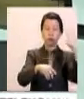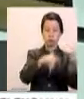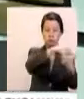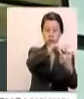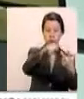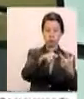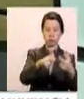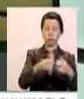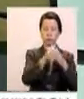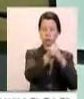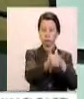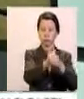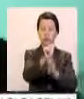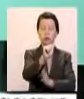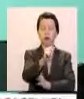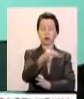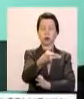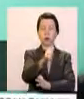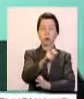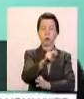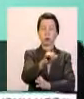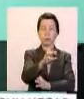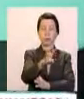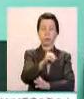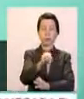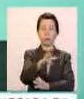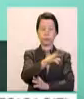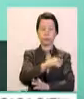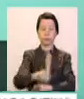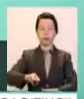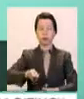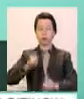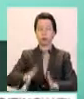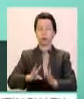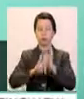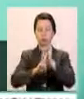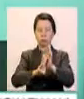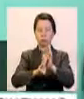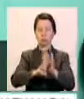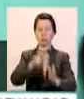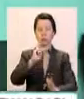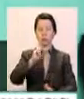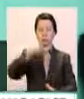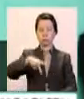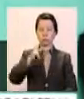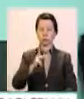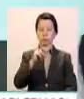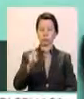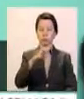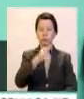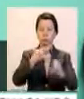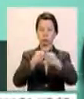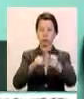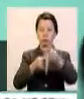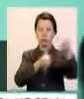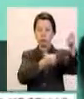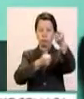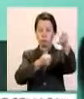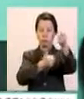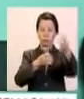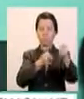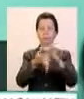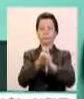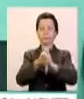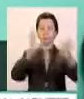diketuai Hamdan Hamzah, manakala peguam Shazlin Mansor mewakili Kementerian Perumahan dan Kerajaan Tempatan serta Jabatan Bomba dan